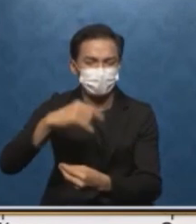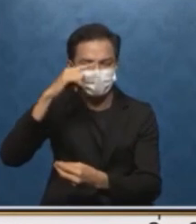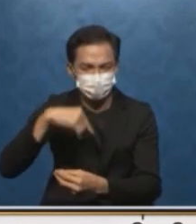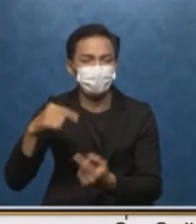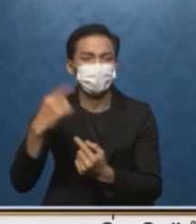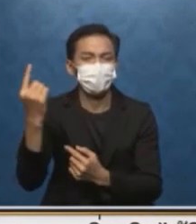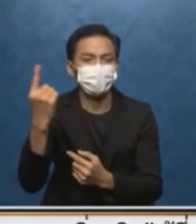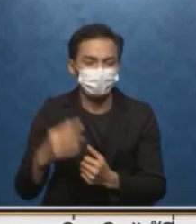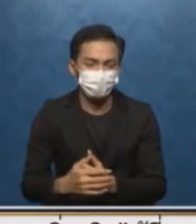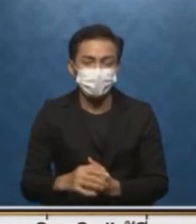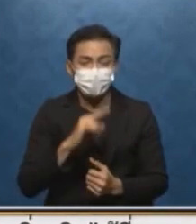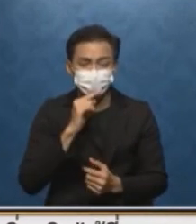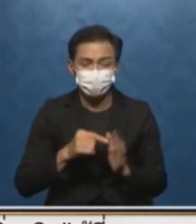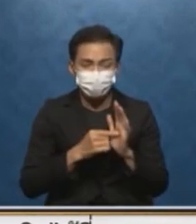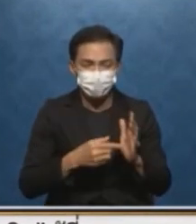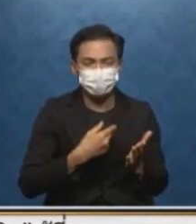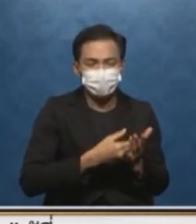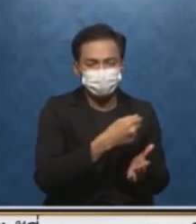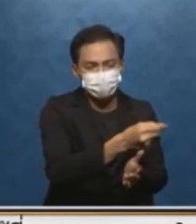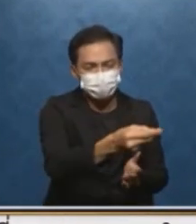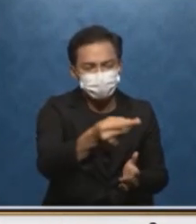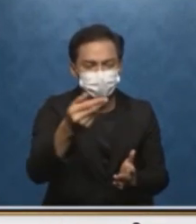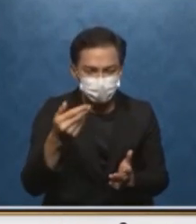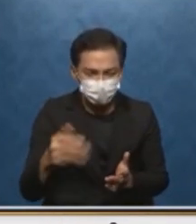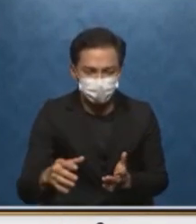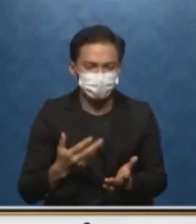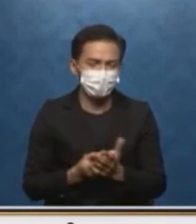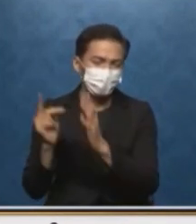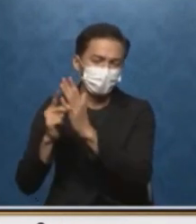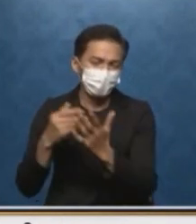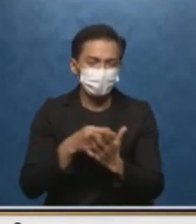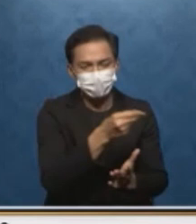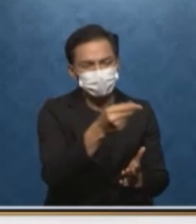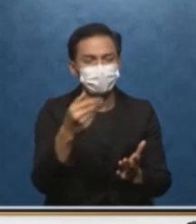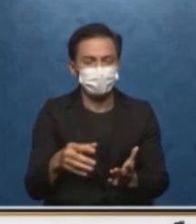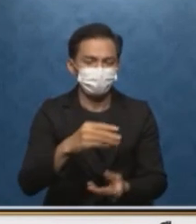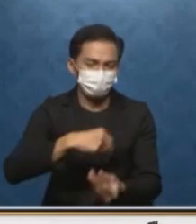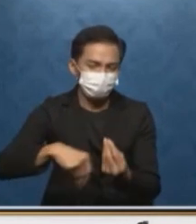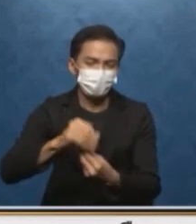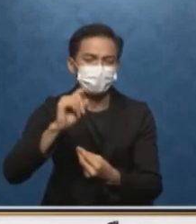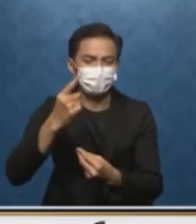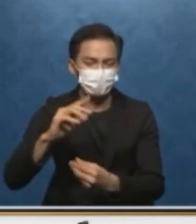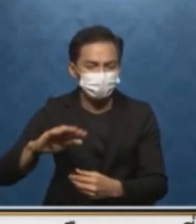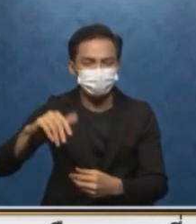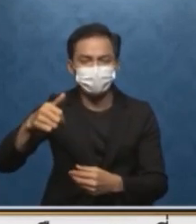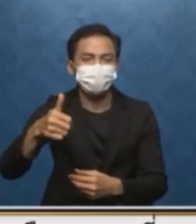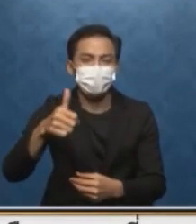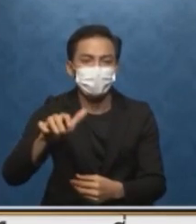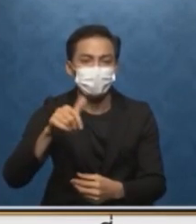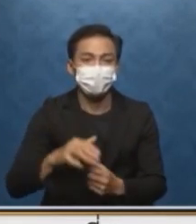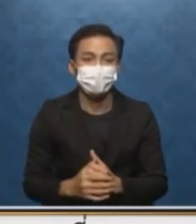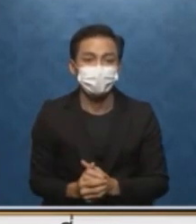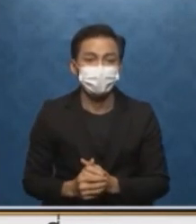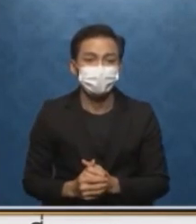ขนาดไหนแจกพ่อแม่พี่น้องประชาชนคนไทยมากขนาดไหนก็ไม่สามารถดึงเศรษฐกิจไทยกลับขึ้นมาได้ท่านประธ